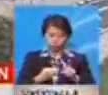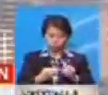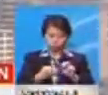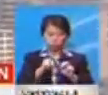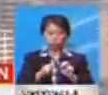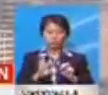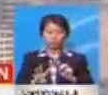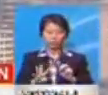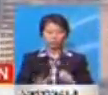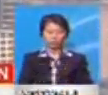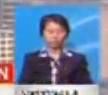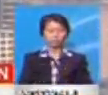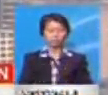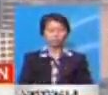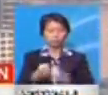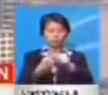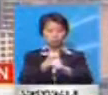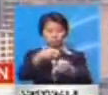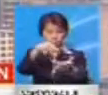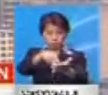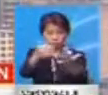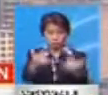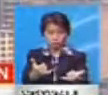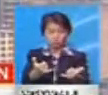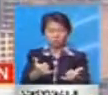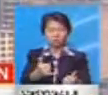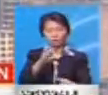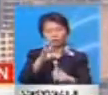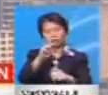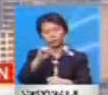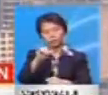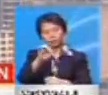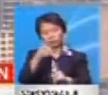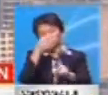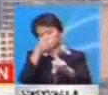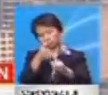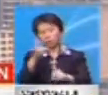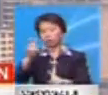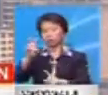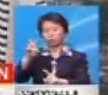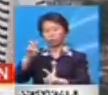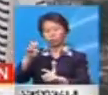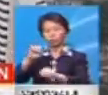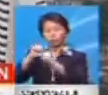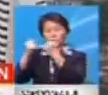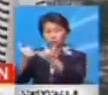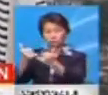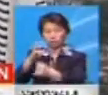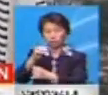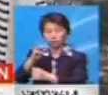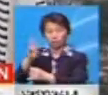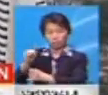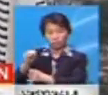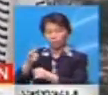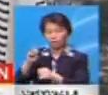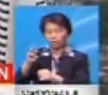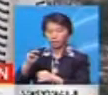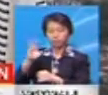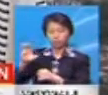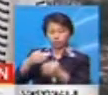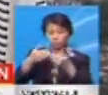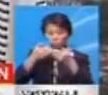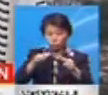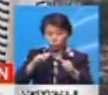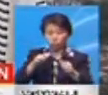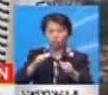2014. Tahun ini, MAIDA mensasarkan 20 buah lagi syarikat multinasional MNC membuka hub